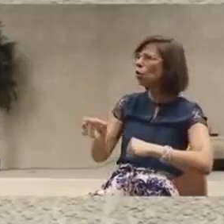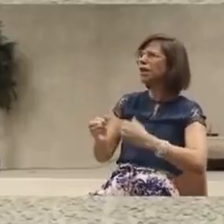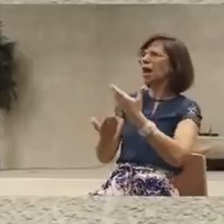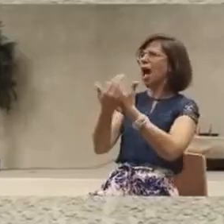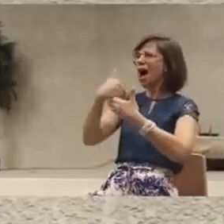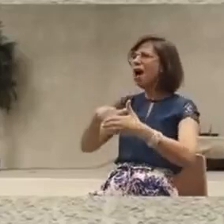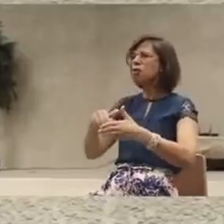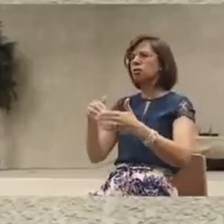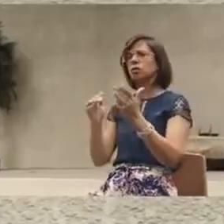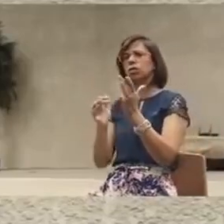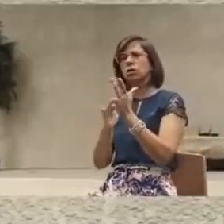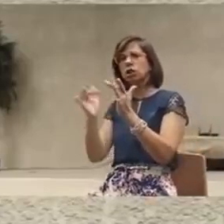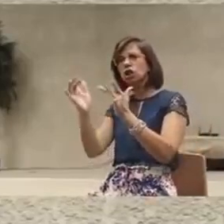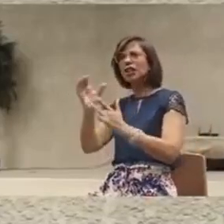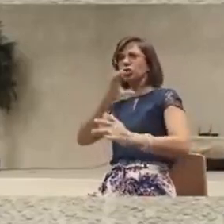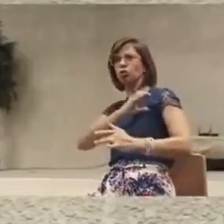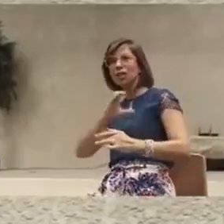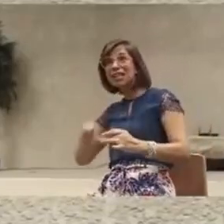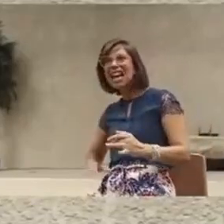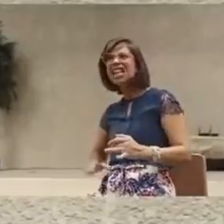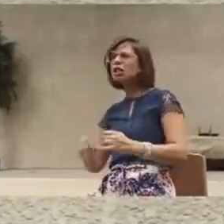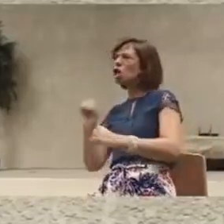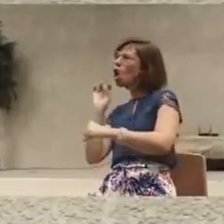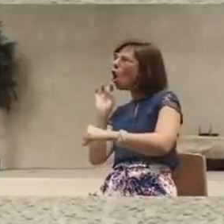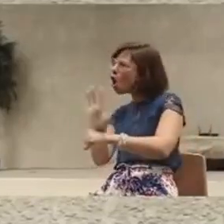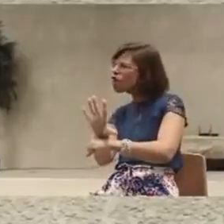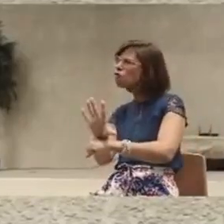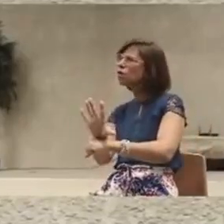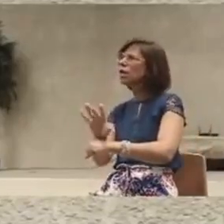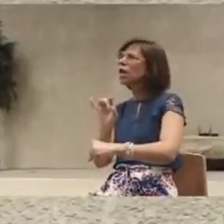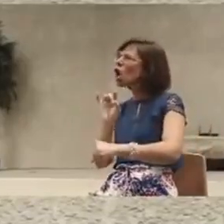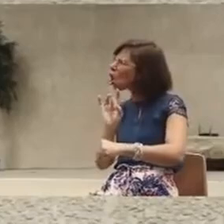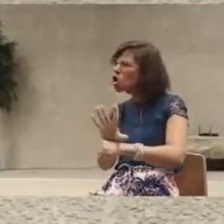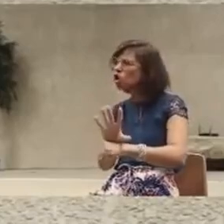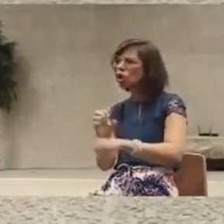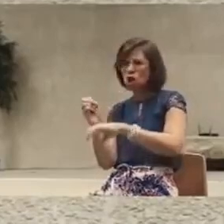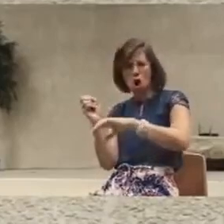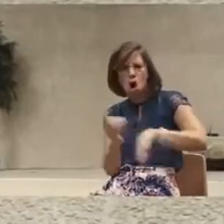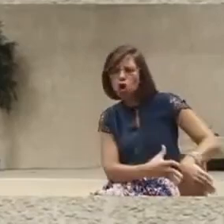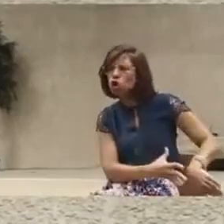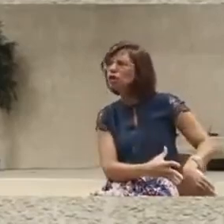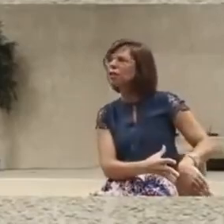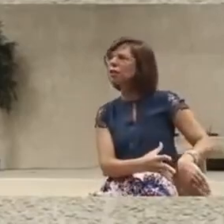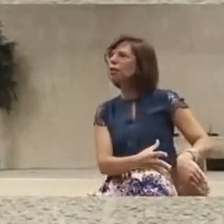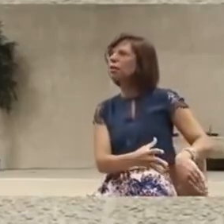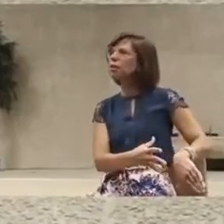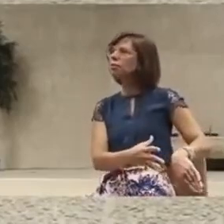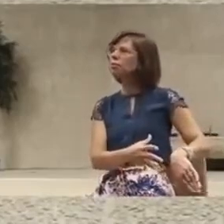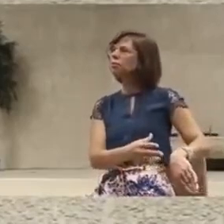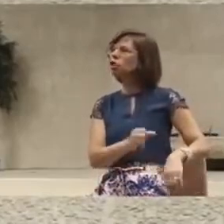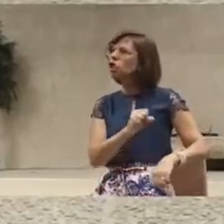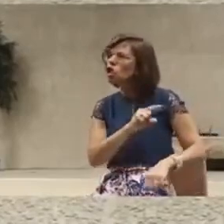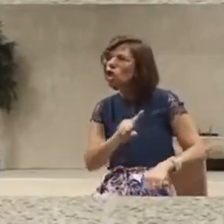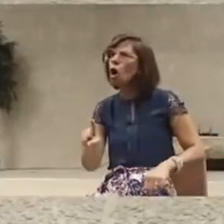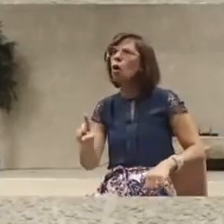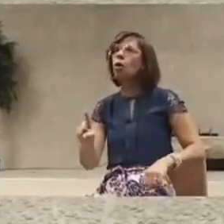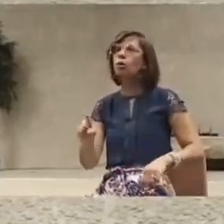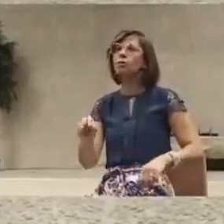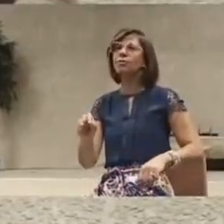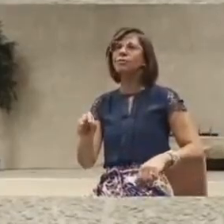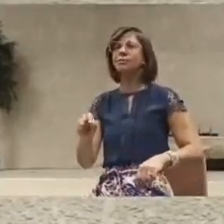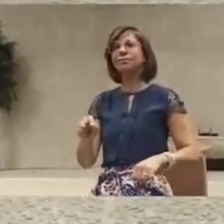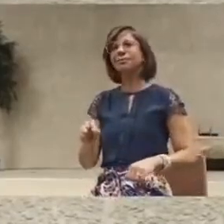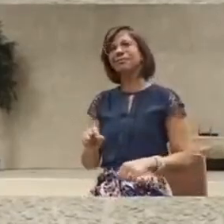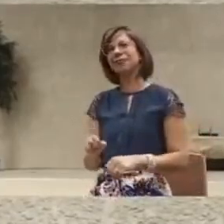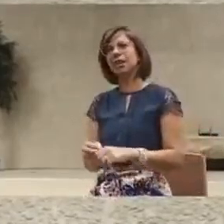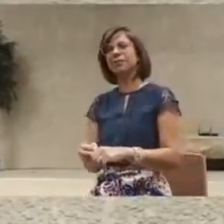Jésus-Christ de refuser, de rejeter, renoncer, de lâcher, couper,